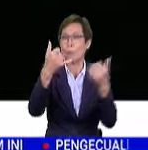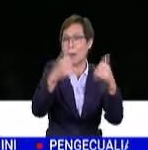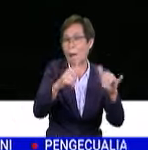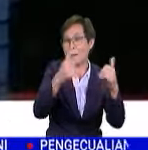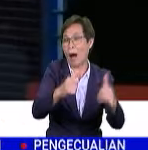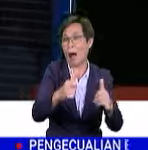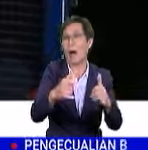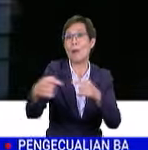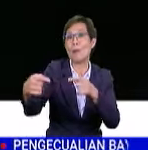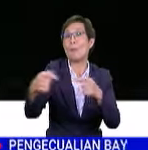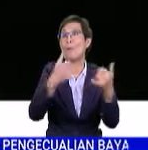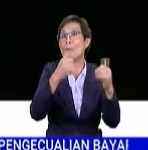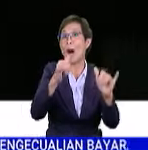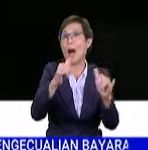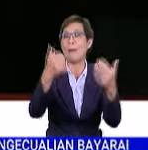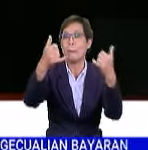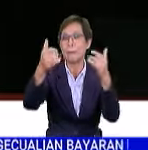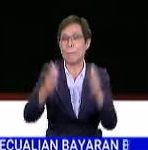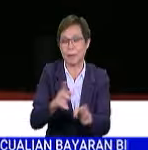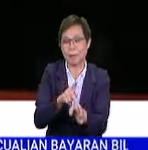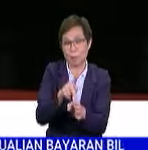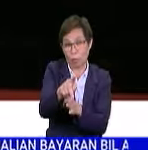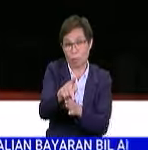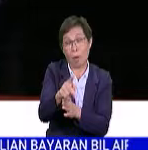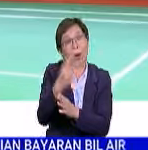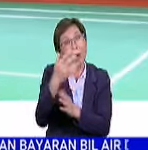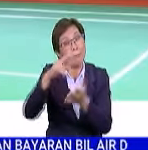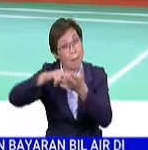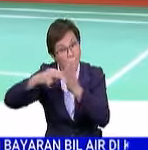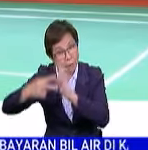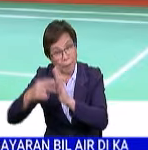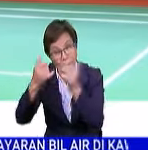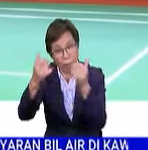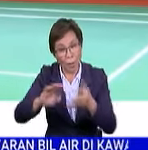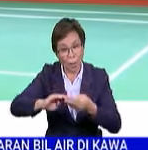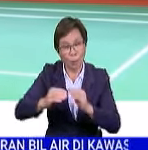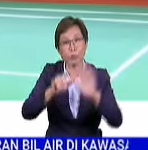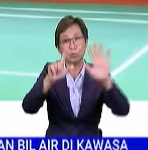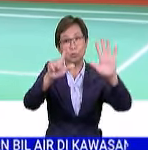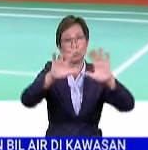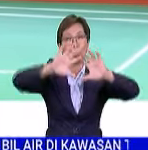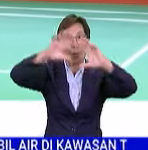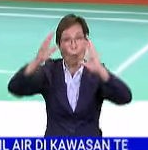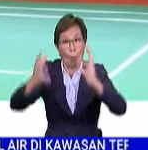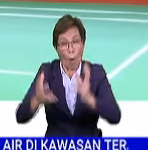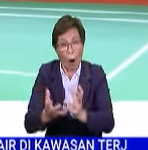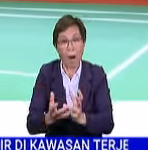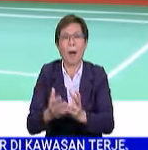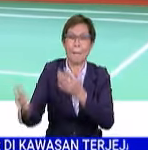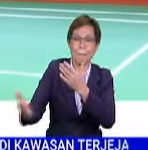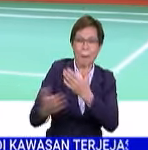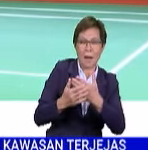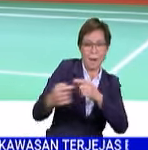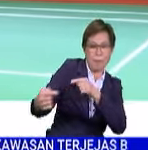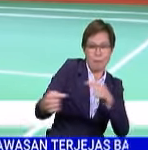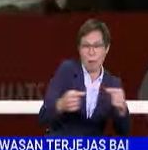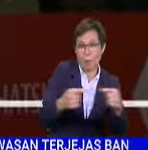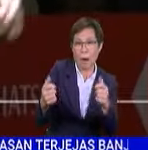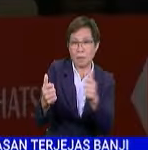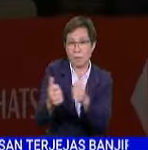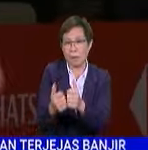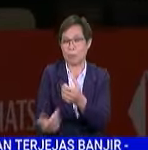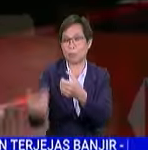sebagai pemain profesional. Ini bermakna pemain nombor tujuh dunia itu bakal kembali beraksi